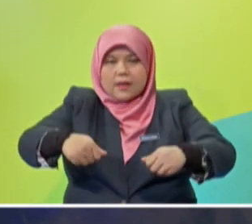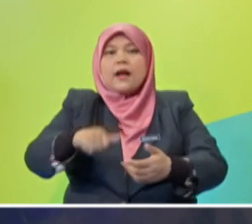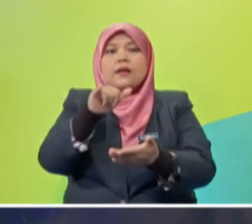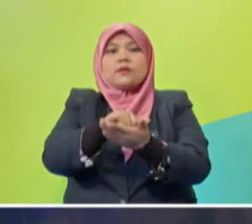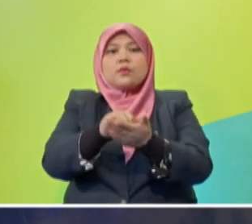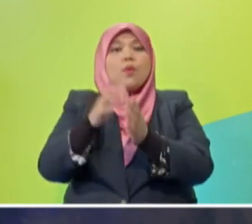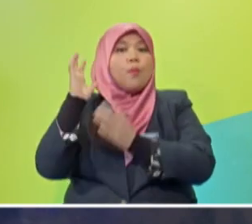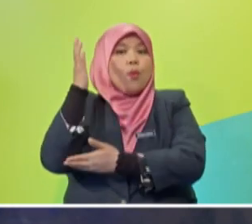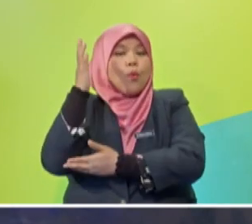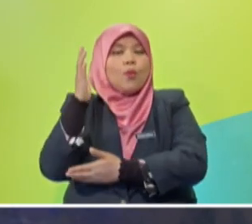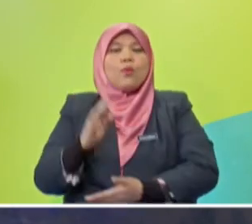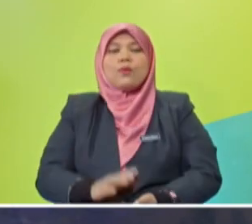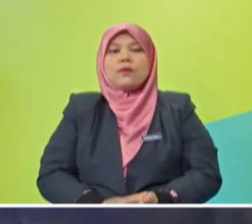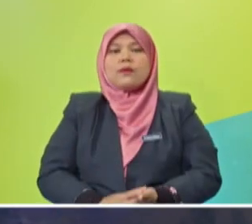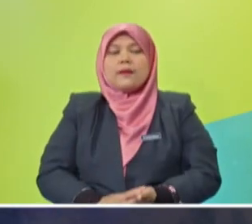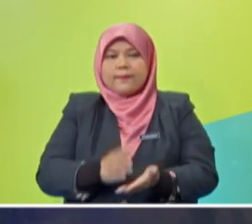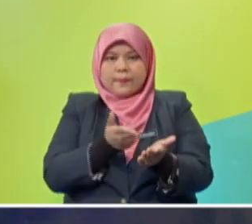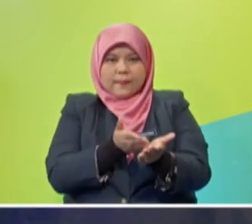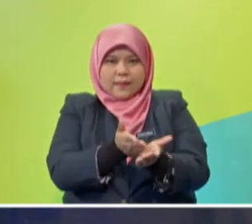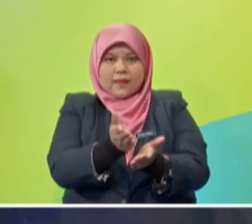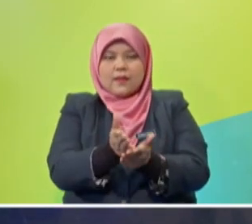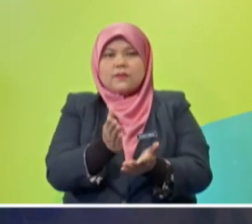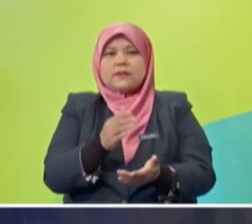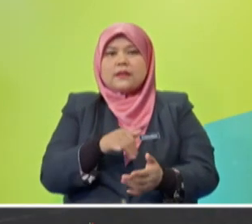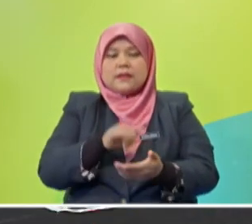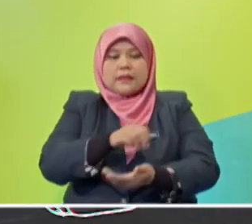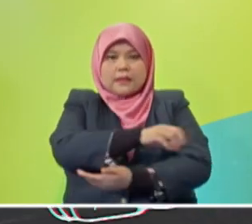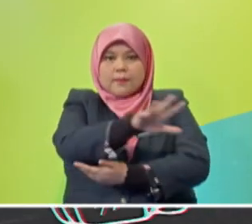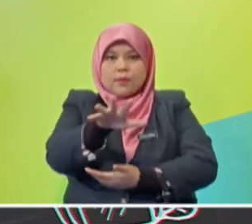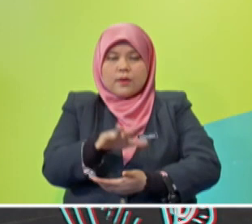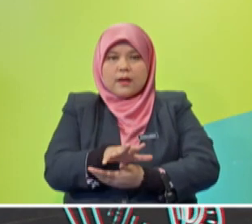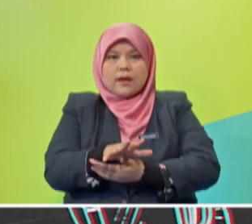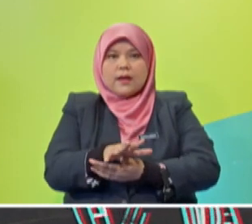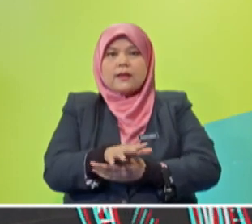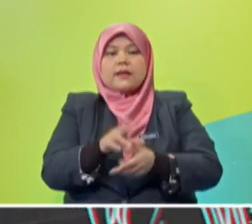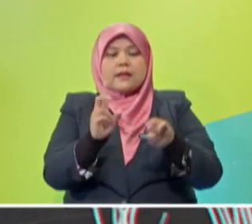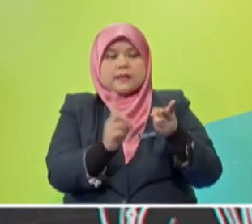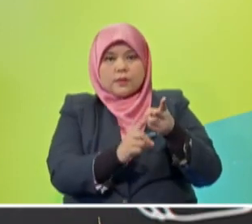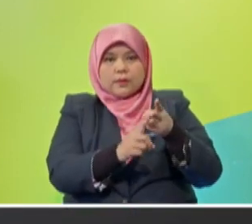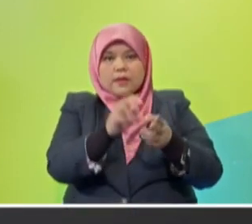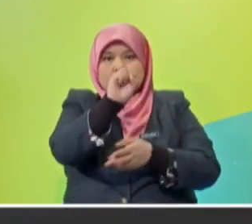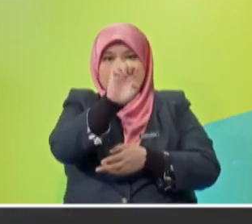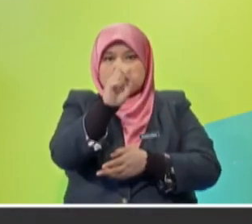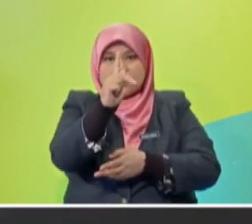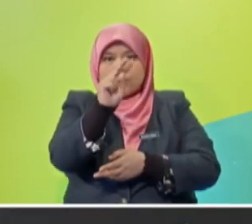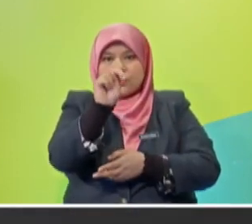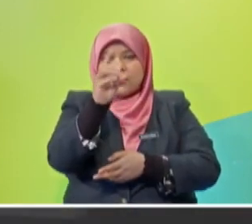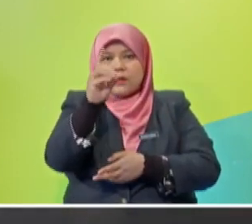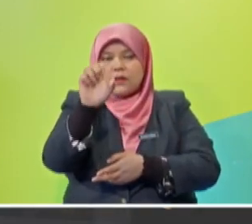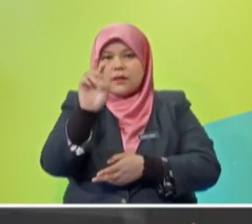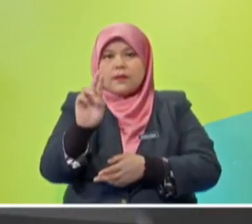Okey. Okey, kita seterusnya kita ke taburan sektor sekunder. Okey, kita akan fokus kepada